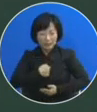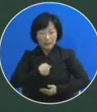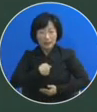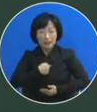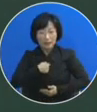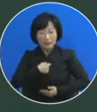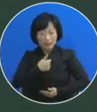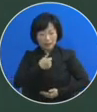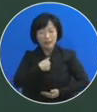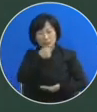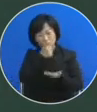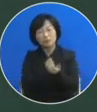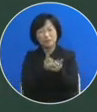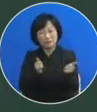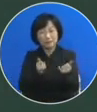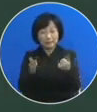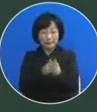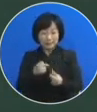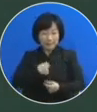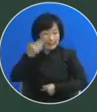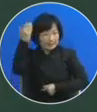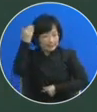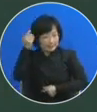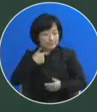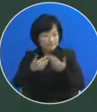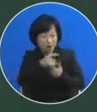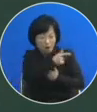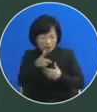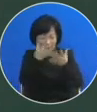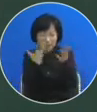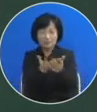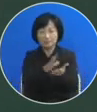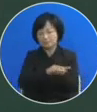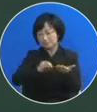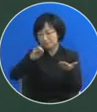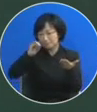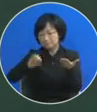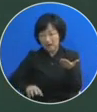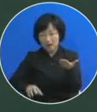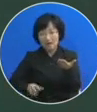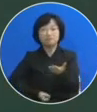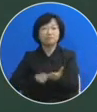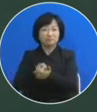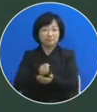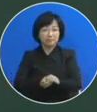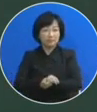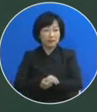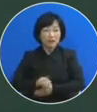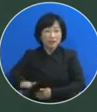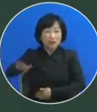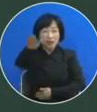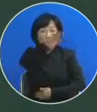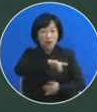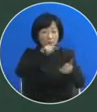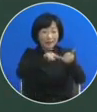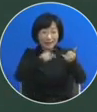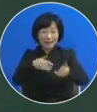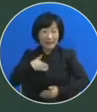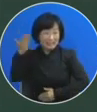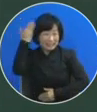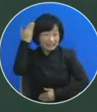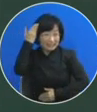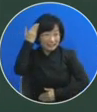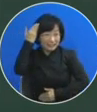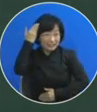by grace. 그래서 제 거를 내려놓기로 했어요. So I decided to put my things down. 신자들에게 내 지식이 필요 없다는까지도 알았어요. I even came to